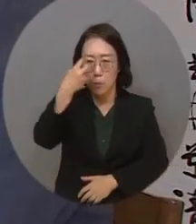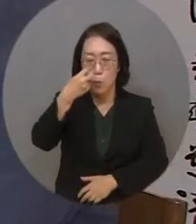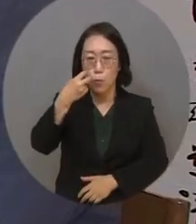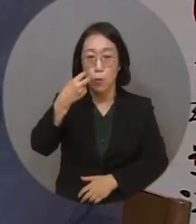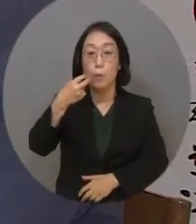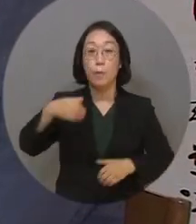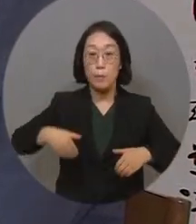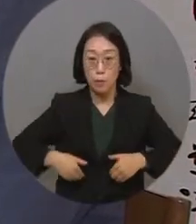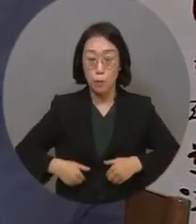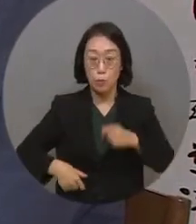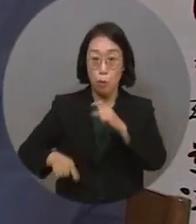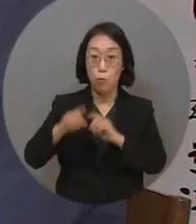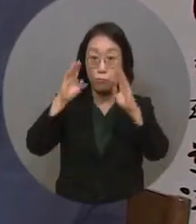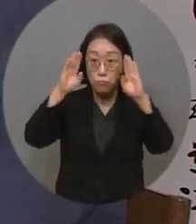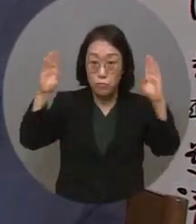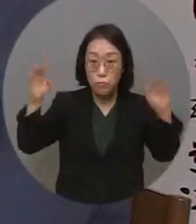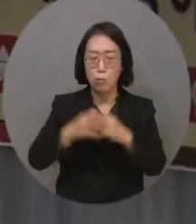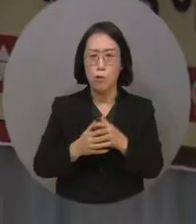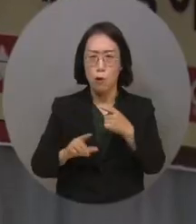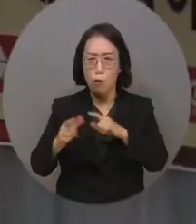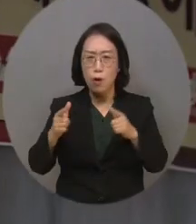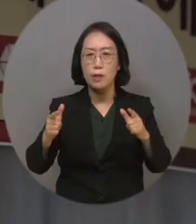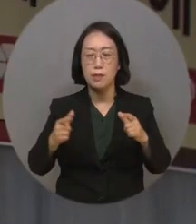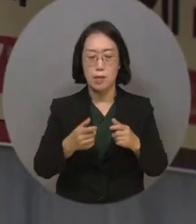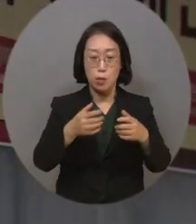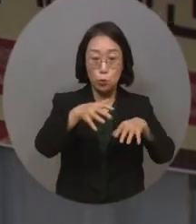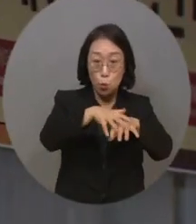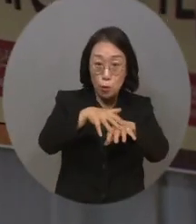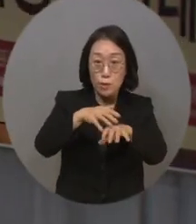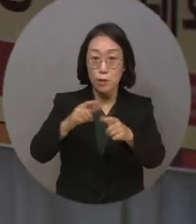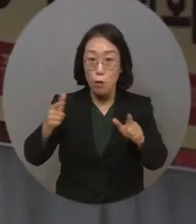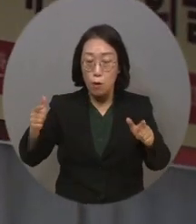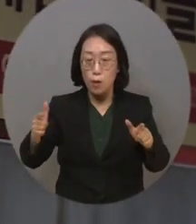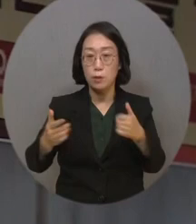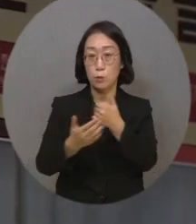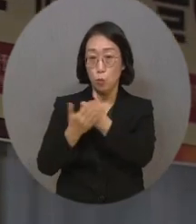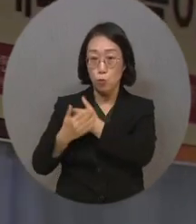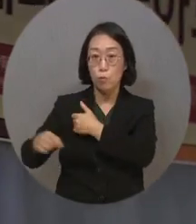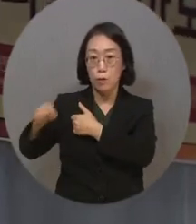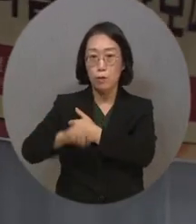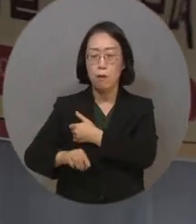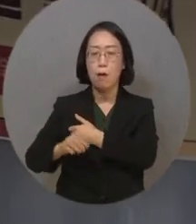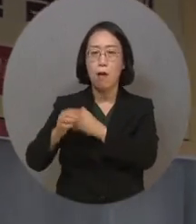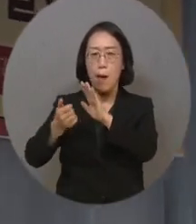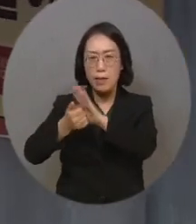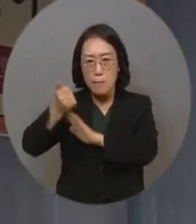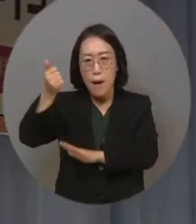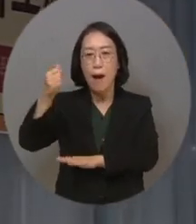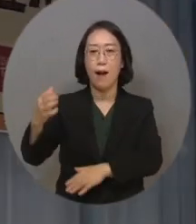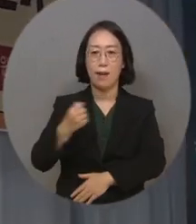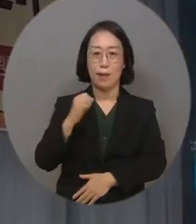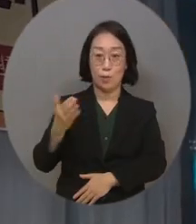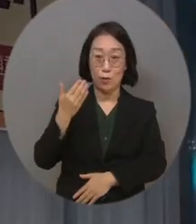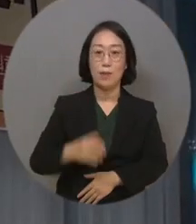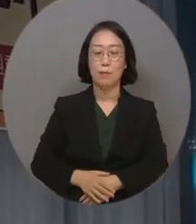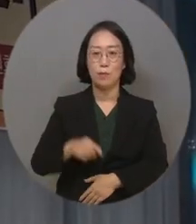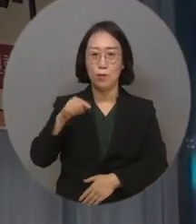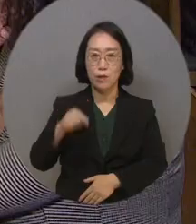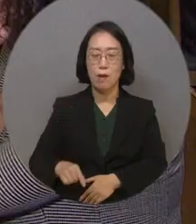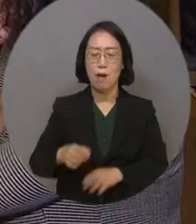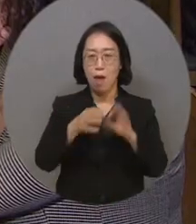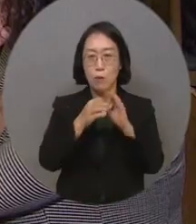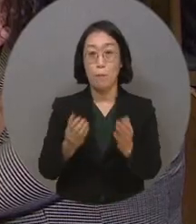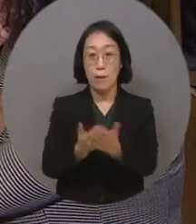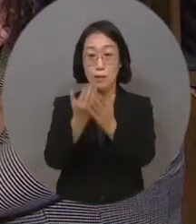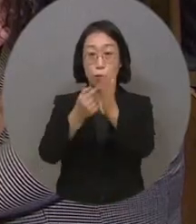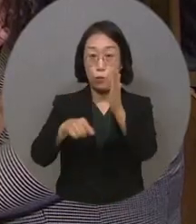필요성과 다양한 거버넌스와 함께하는 포괄적 장애인 대회에 대한 비전을 얻을 수 있었다며 지속적인 발전을 위한